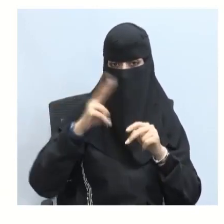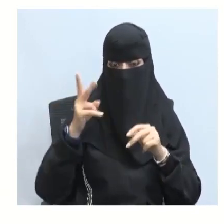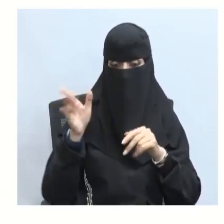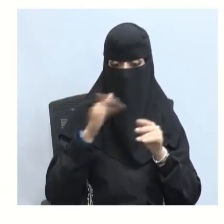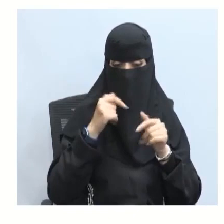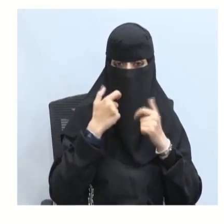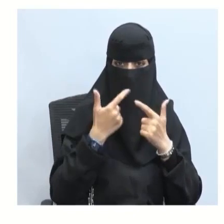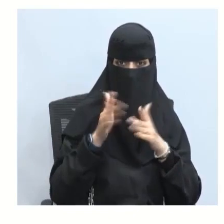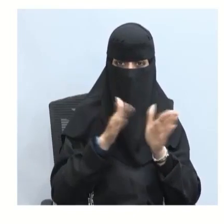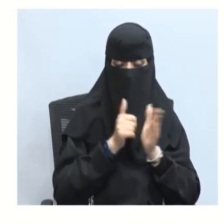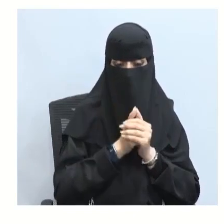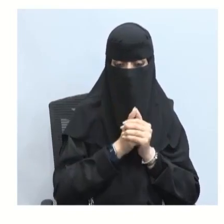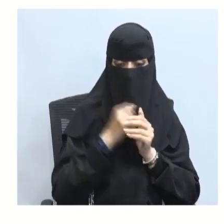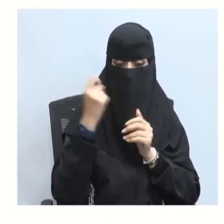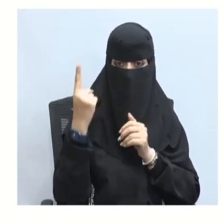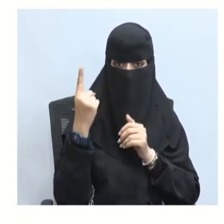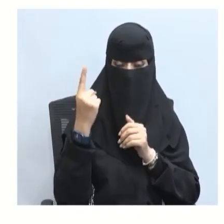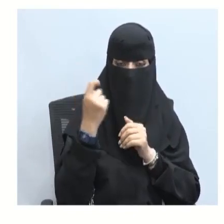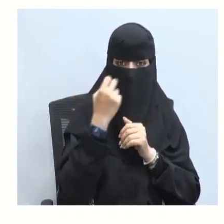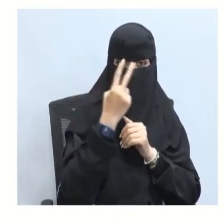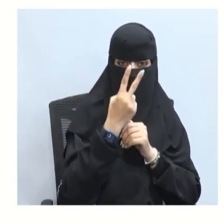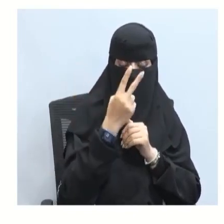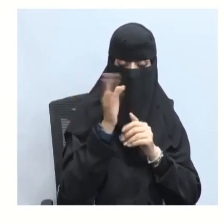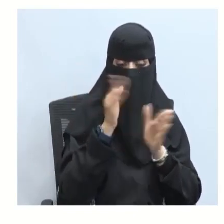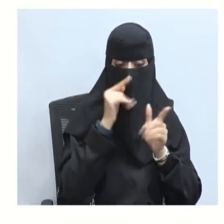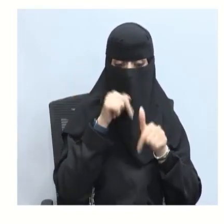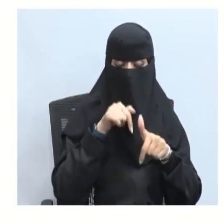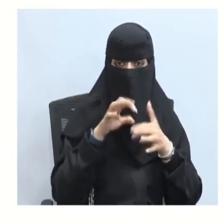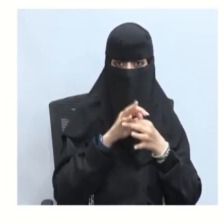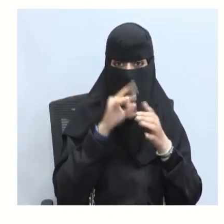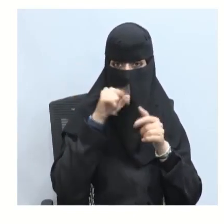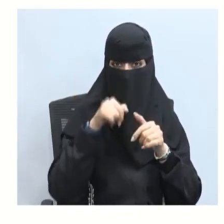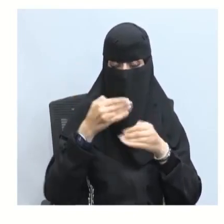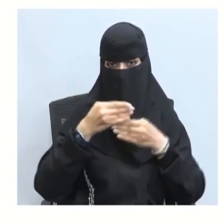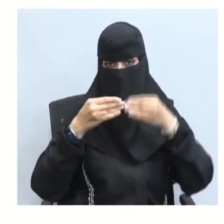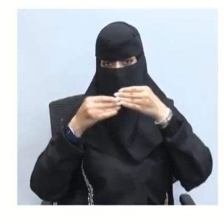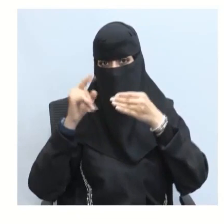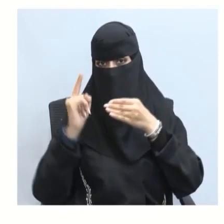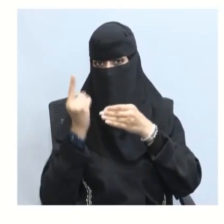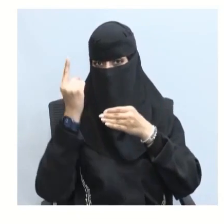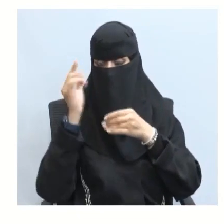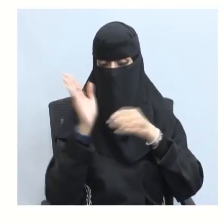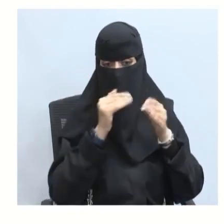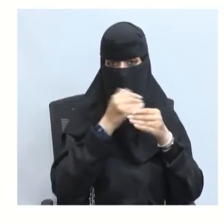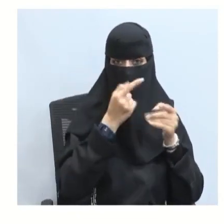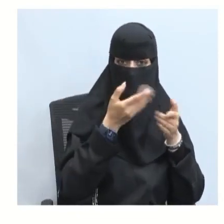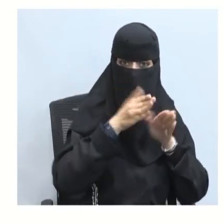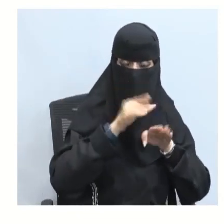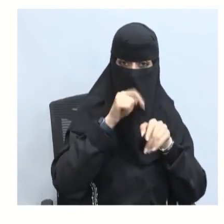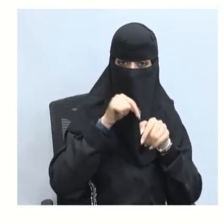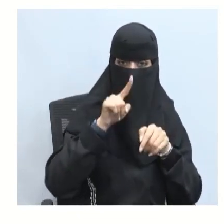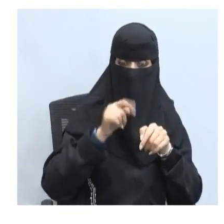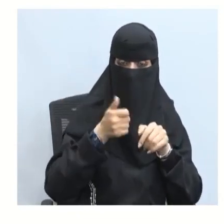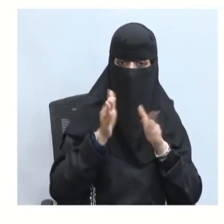لاحظ هنا واحد هنا اثنان اذا هنا لدي مركب وهو البيوتان وهنا ايزو